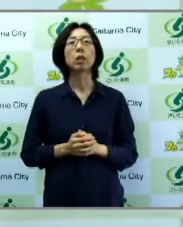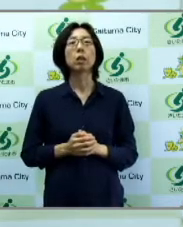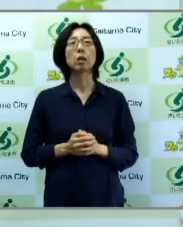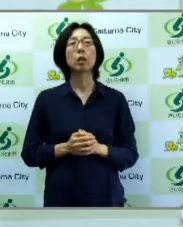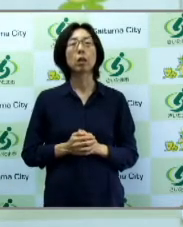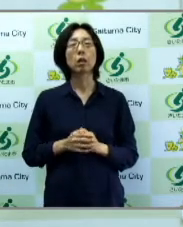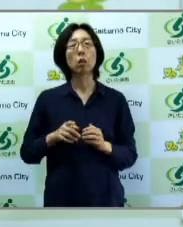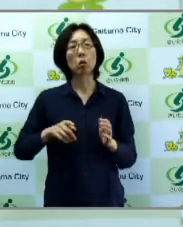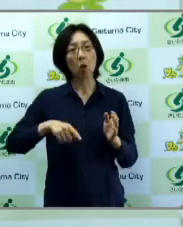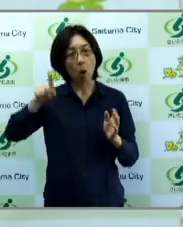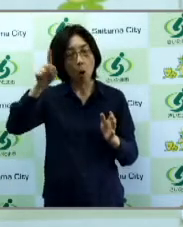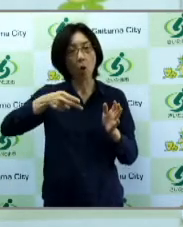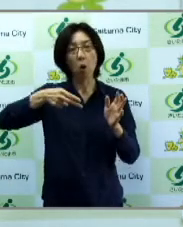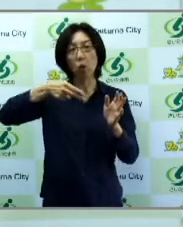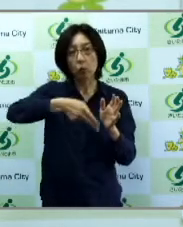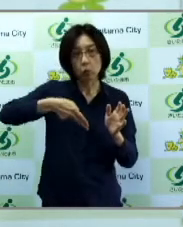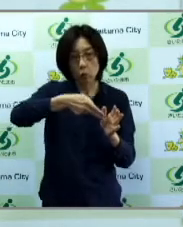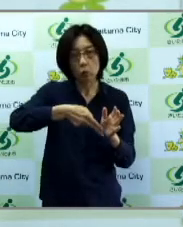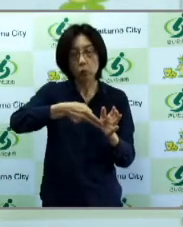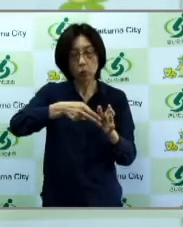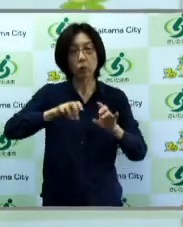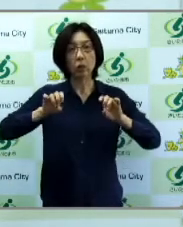GoTo キャンペーンについてでございますが、